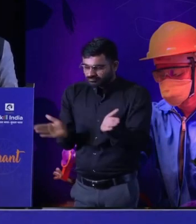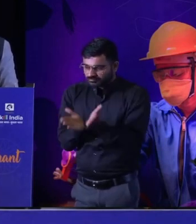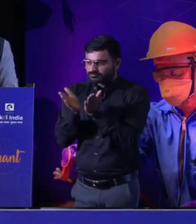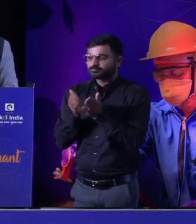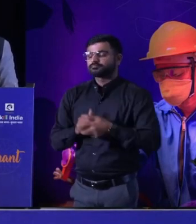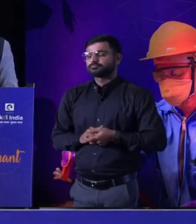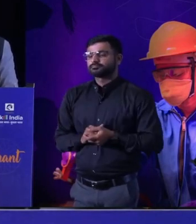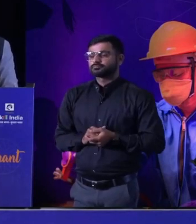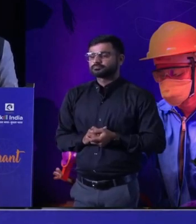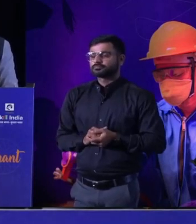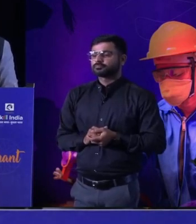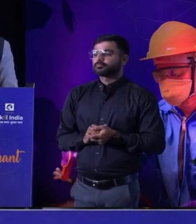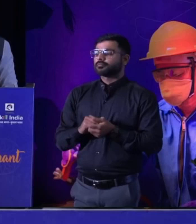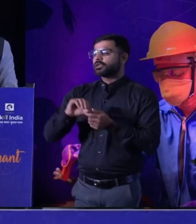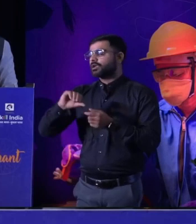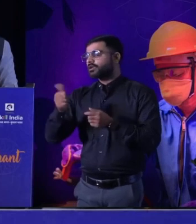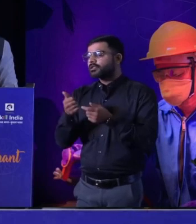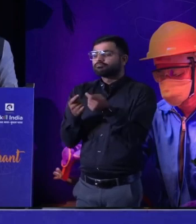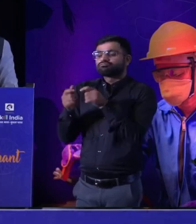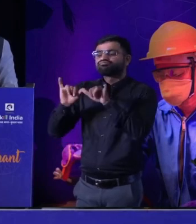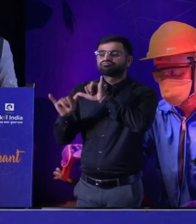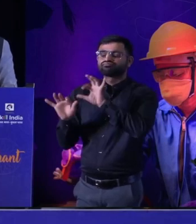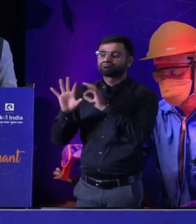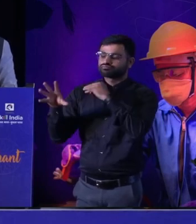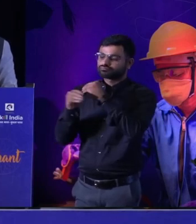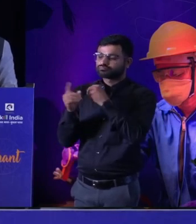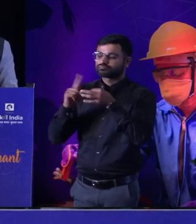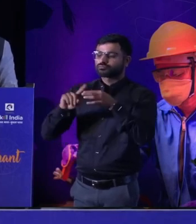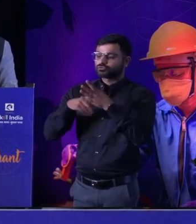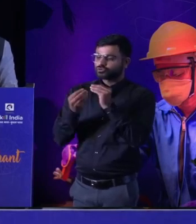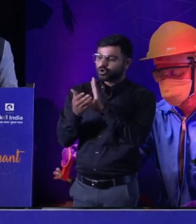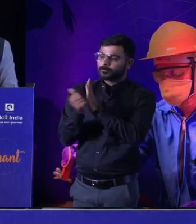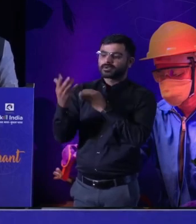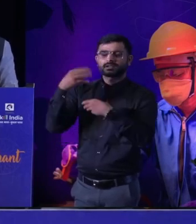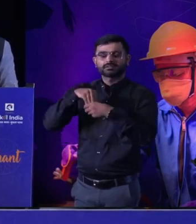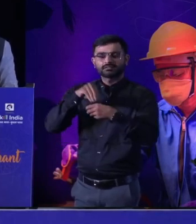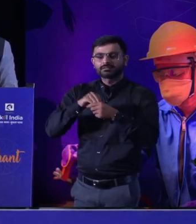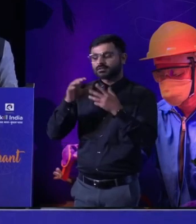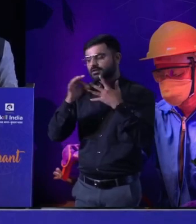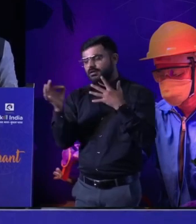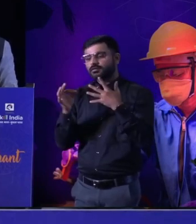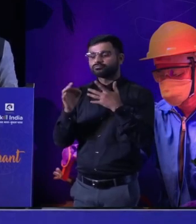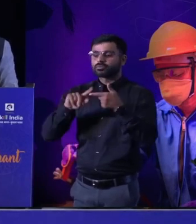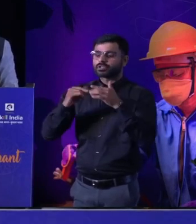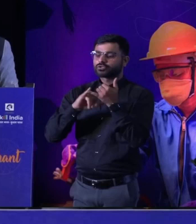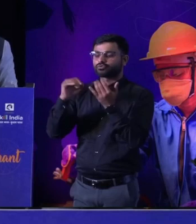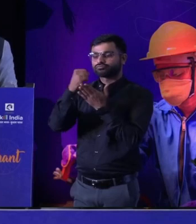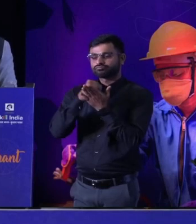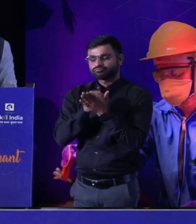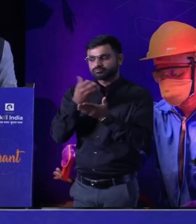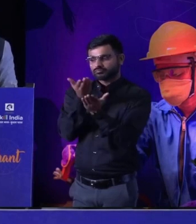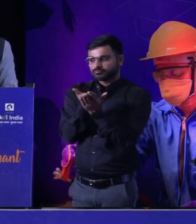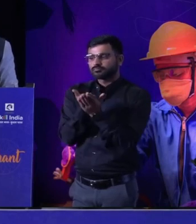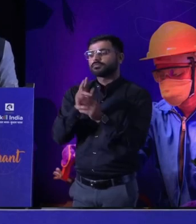इनकी क्रेडिट व्यवस्था से उन्हें जोड़ा है, एम्प्लॉयबिलिटी स्किल्स को अनिवार्य किया है, ऑप्शनल सब्जेक्ट हम लेके आए हैं,